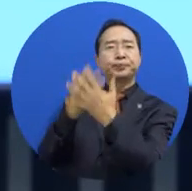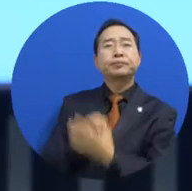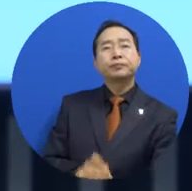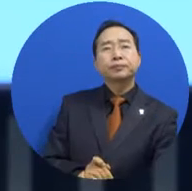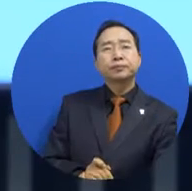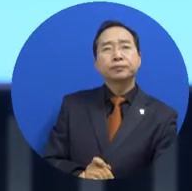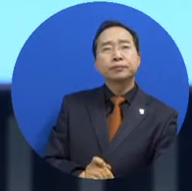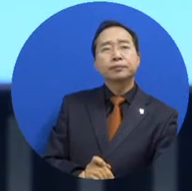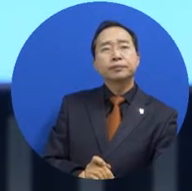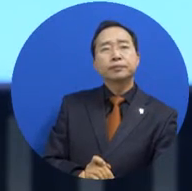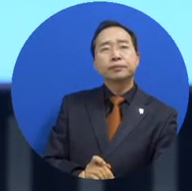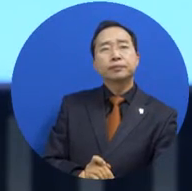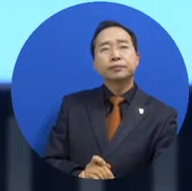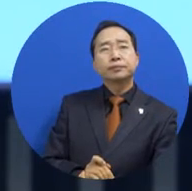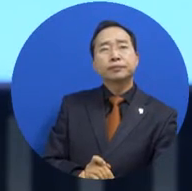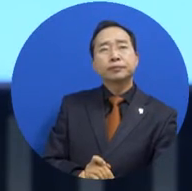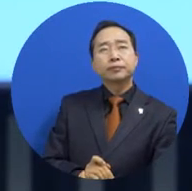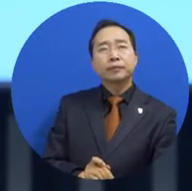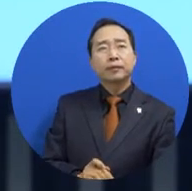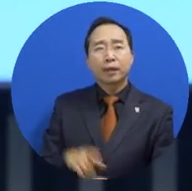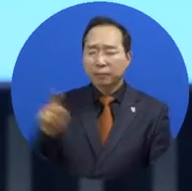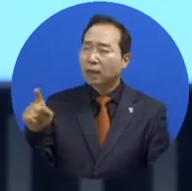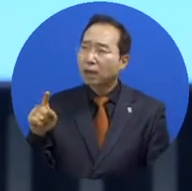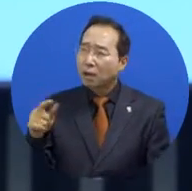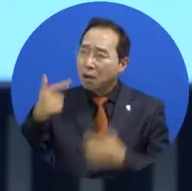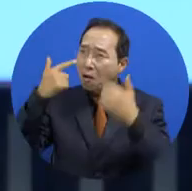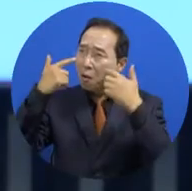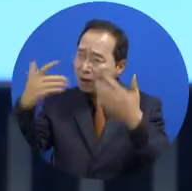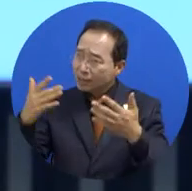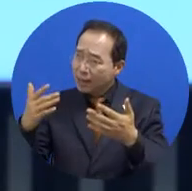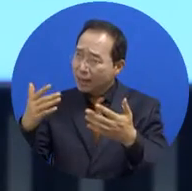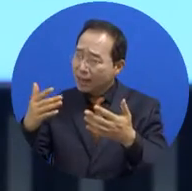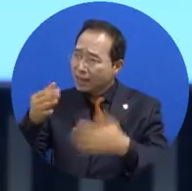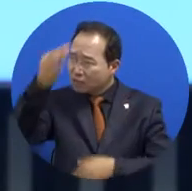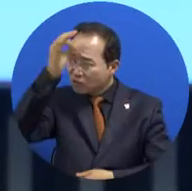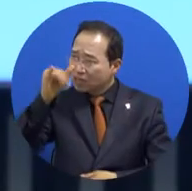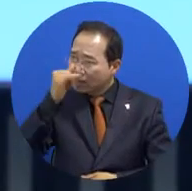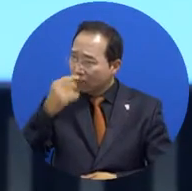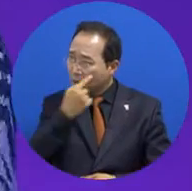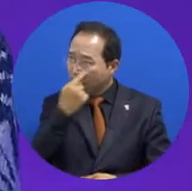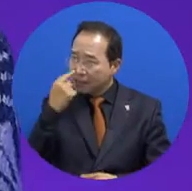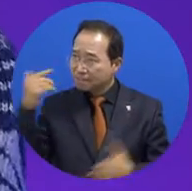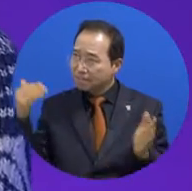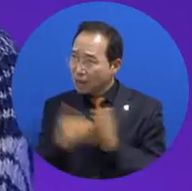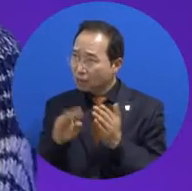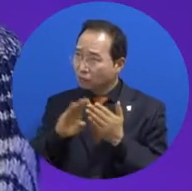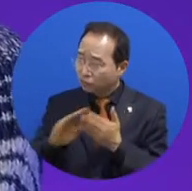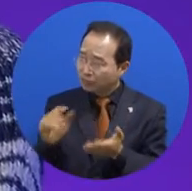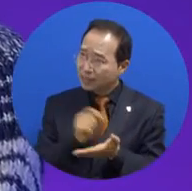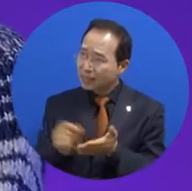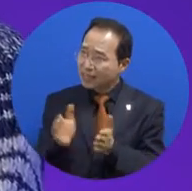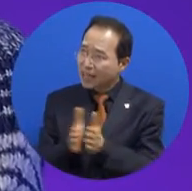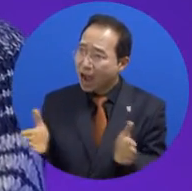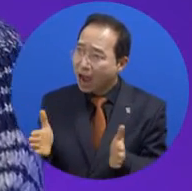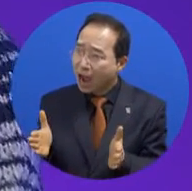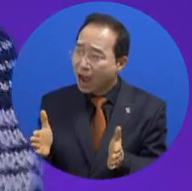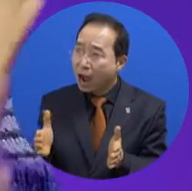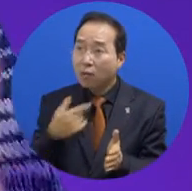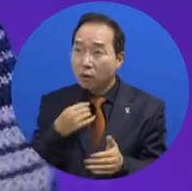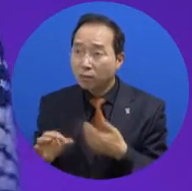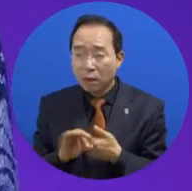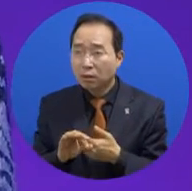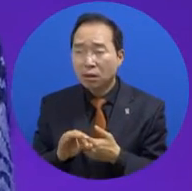없었어요. 근데 이렇게 이제 그래서 그 답을 찾은 다음에 활동을 하면 한 발자국도 나갈 수가 없어요.